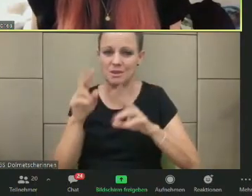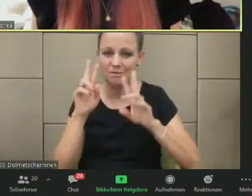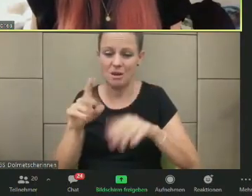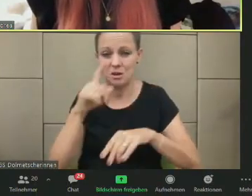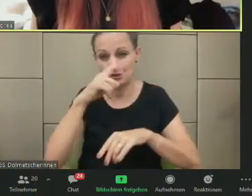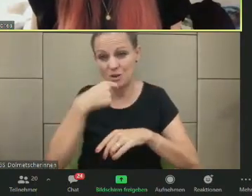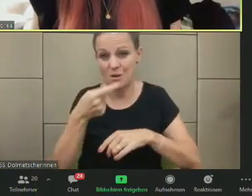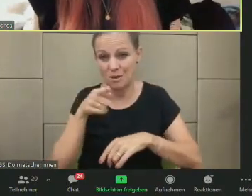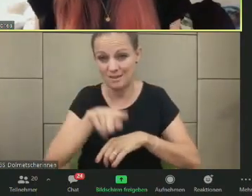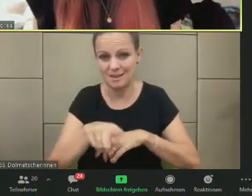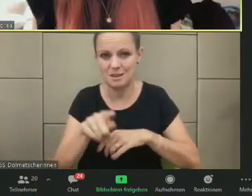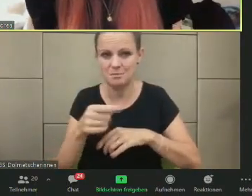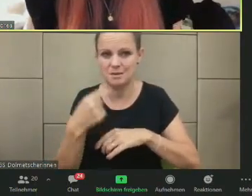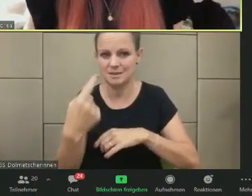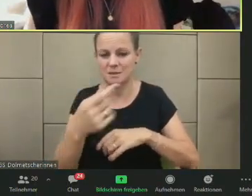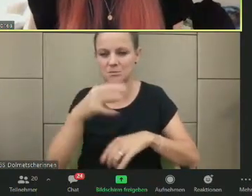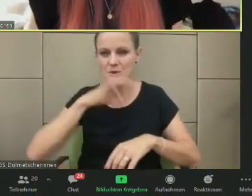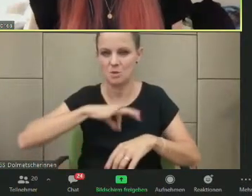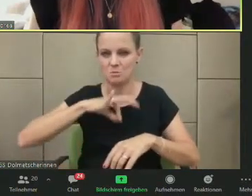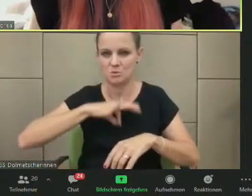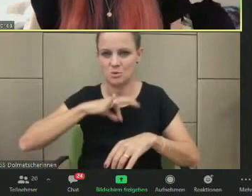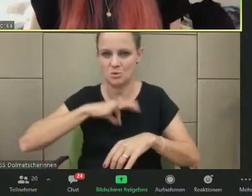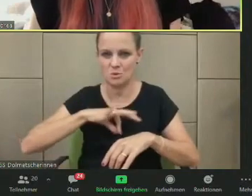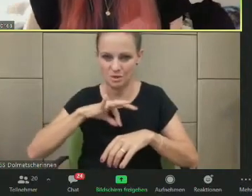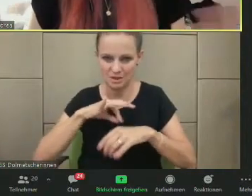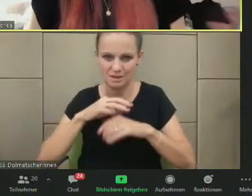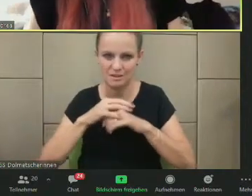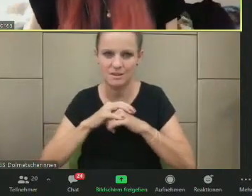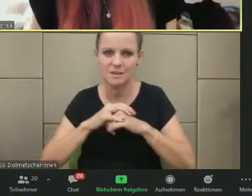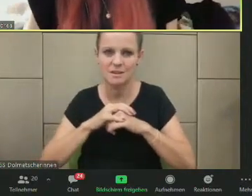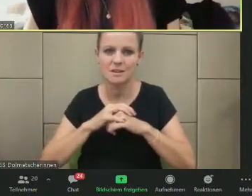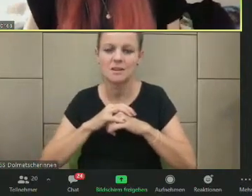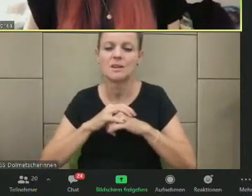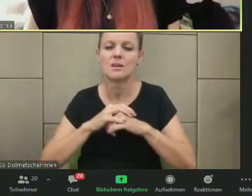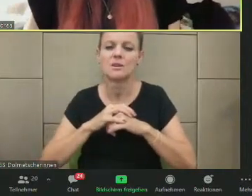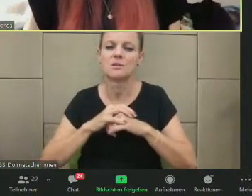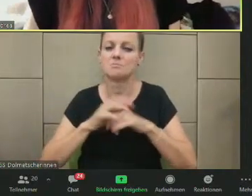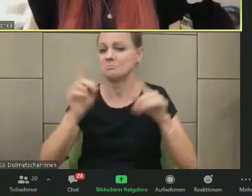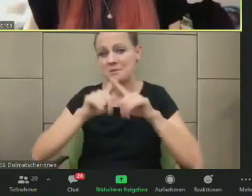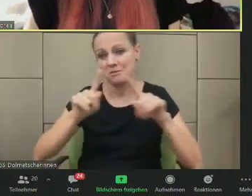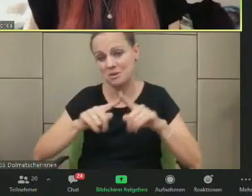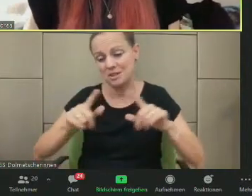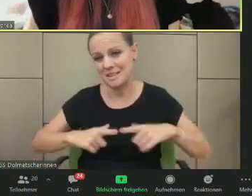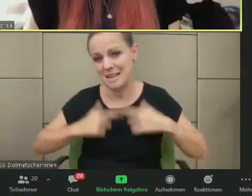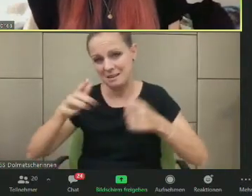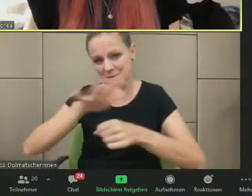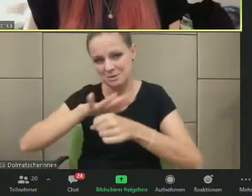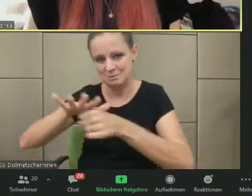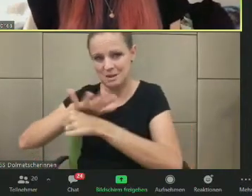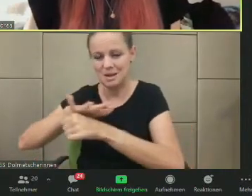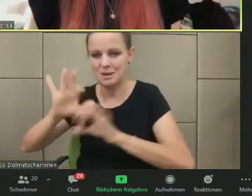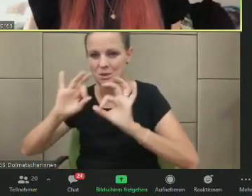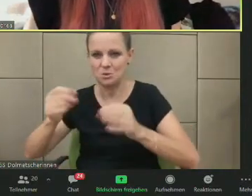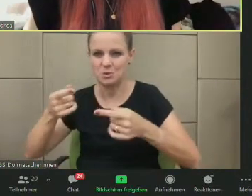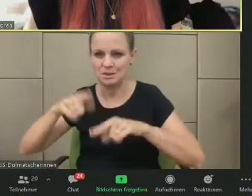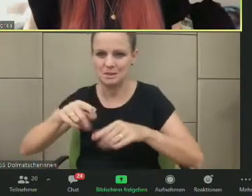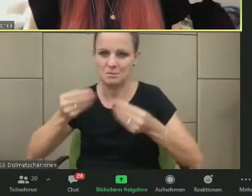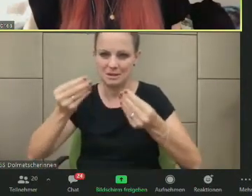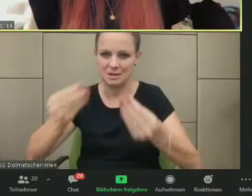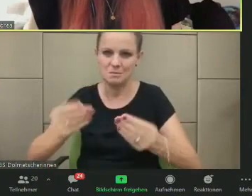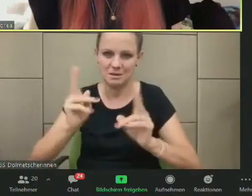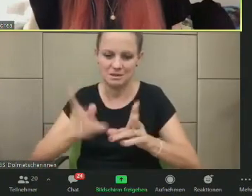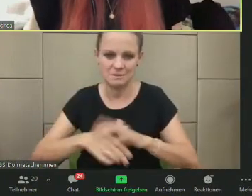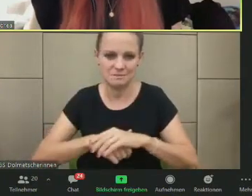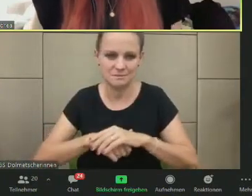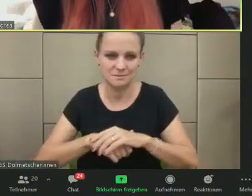ist Psychologin und kann da aus verschiedenen Lebensbereichen sehr tolle Tipps geben und